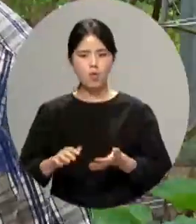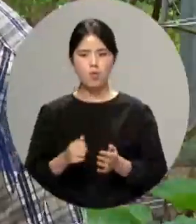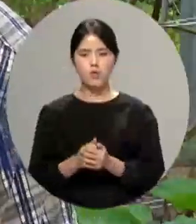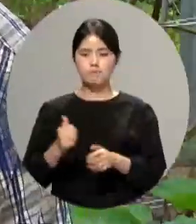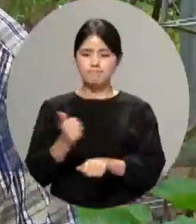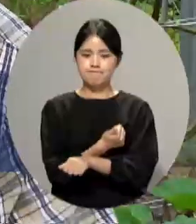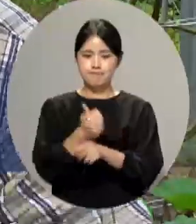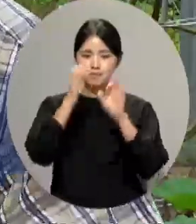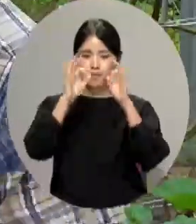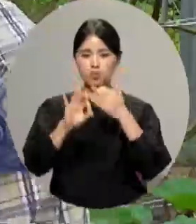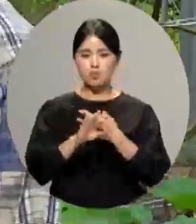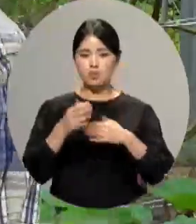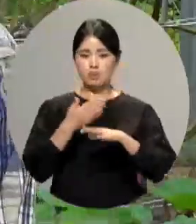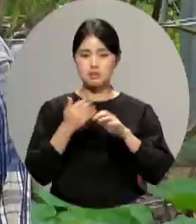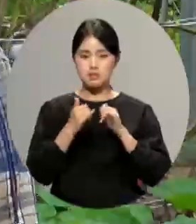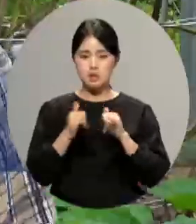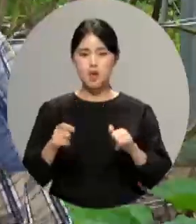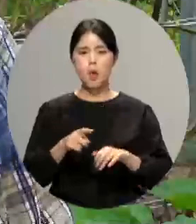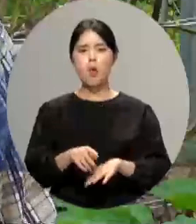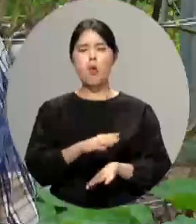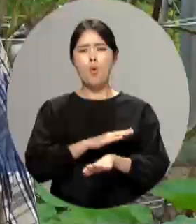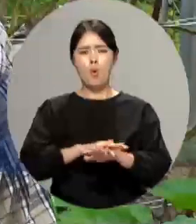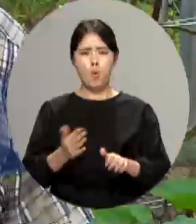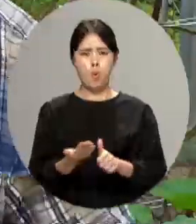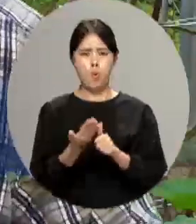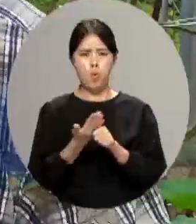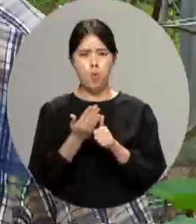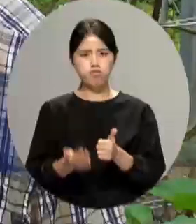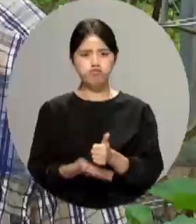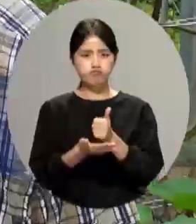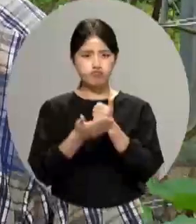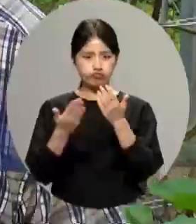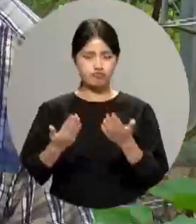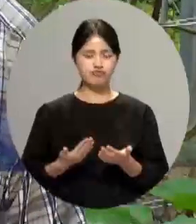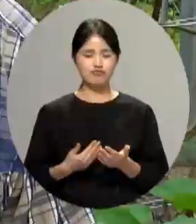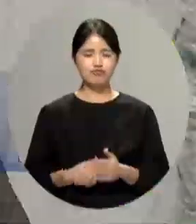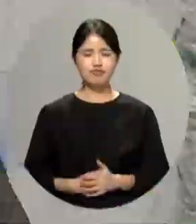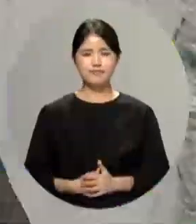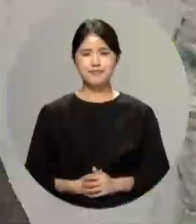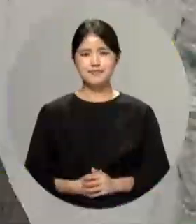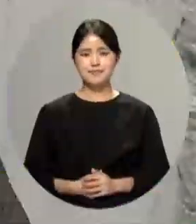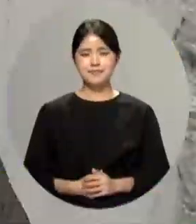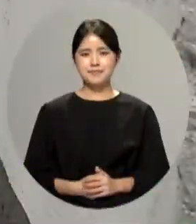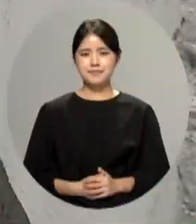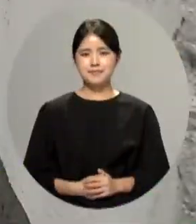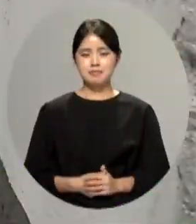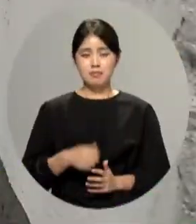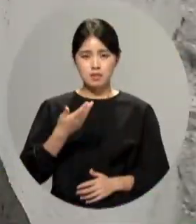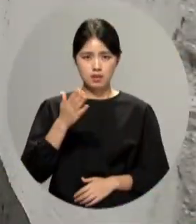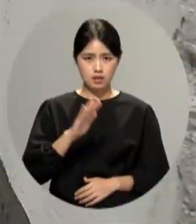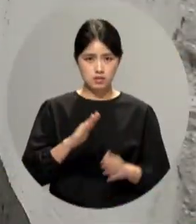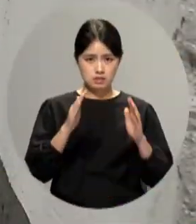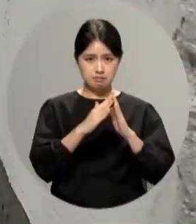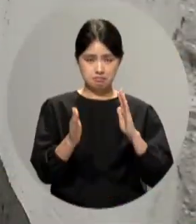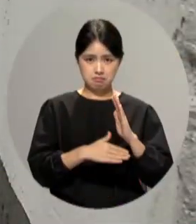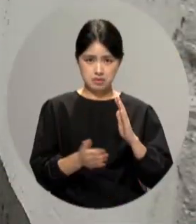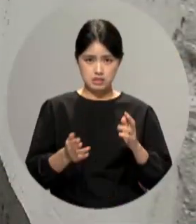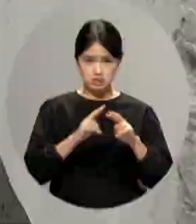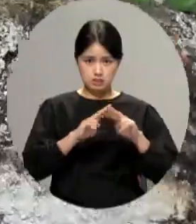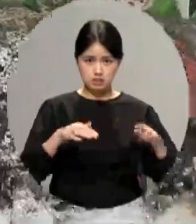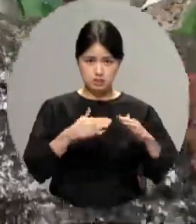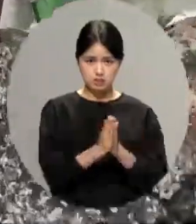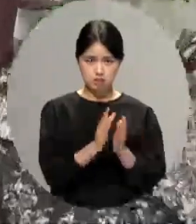보면은 다른 사람들도 아, 이렇게 잘했네 이렇게 칭찬도 해주더라고요. 하지만 빈집 철거를